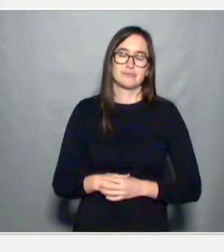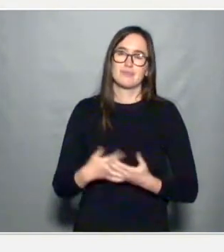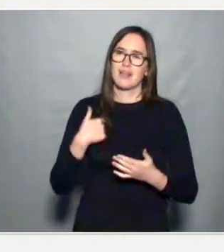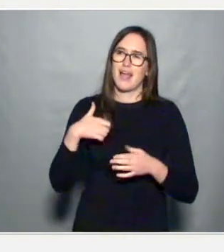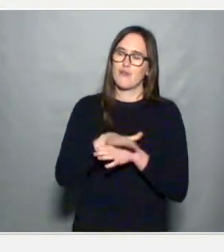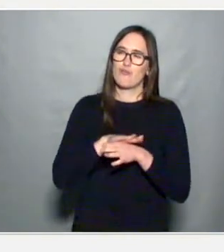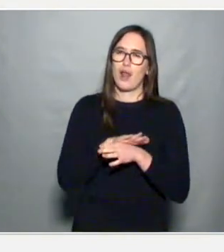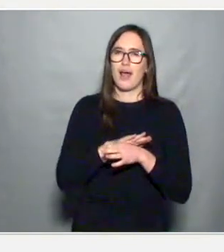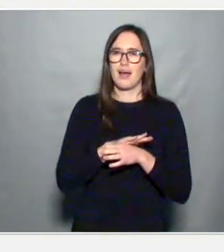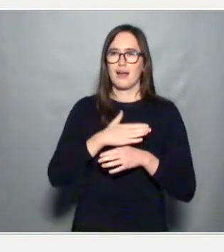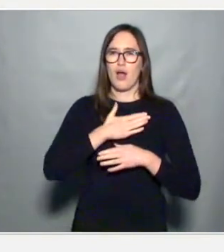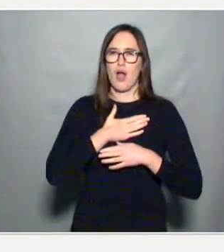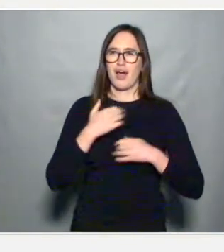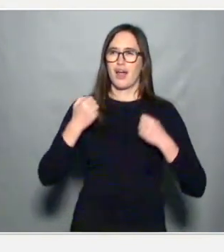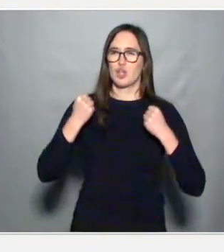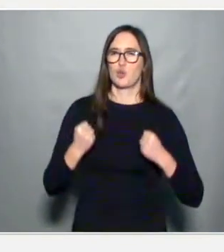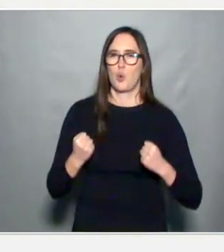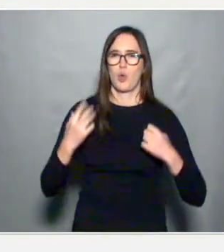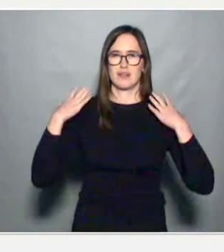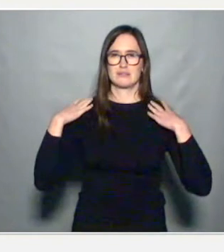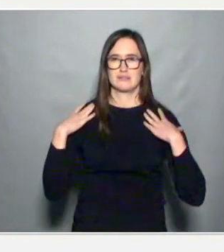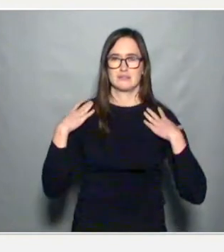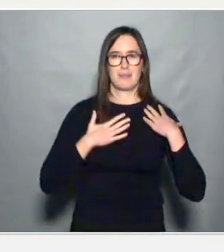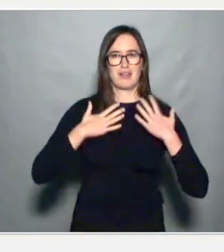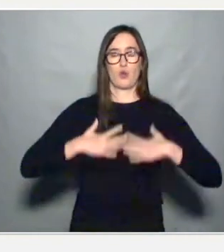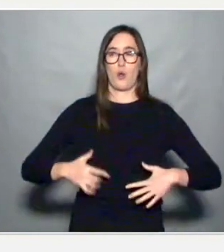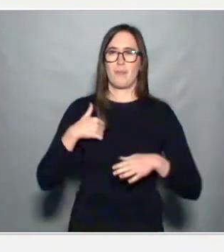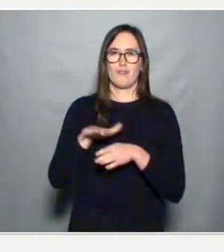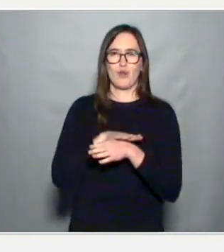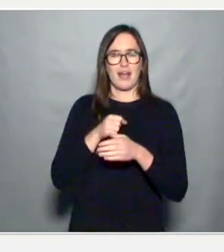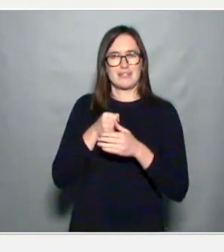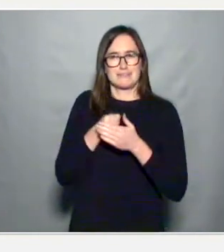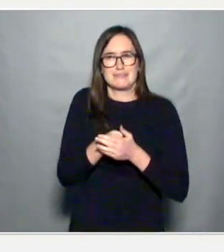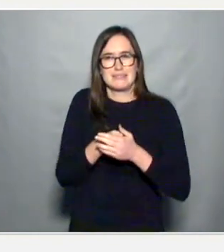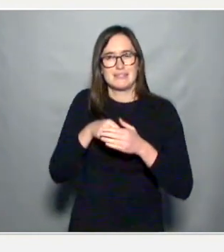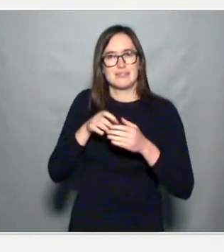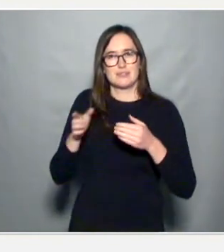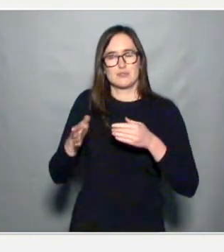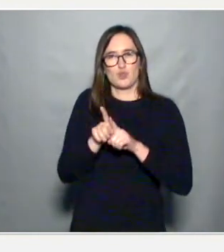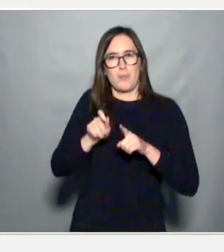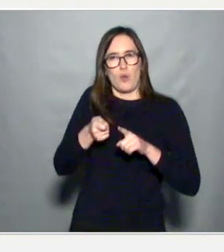Det känns som att ha en tyngd runt min kropp. Jag känner mig instängd, kvävd och vill bara slå mig loss.